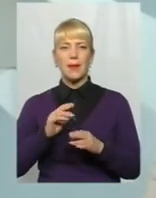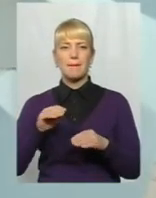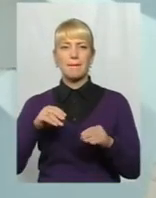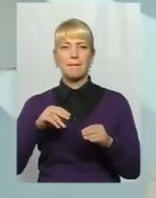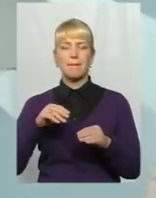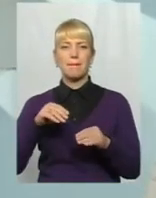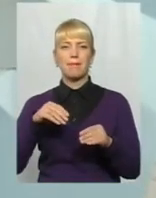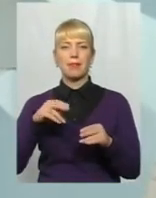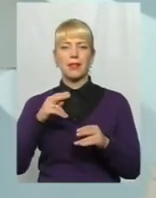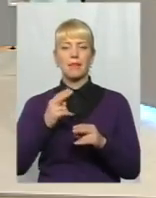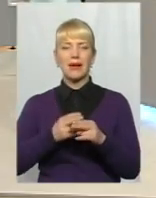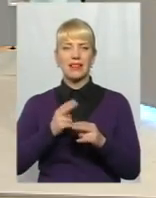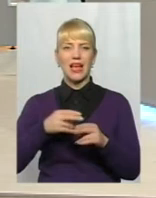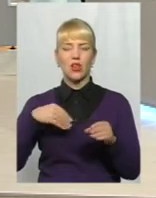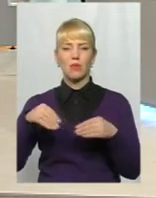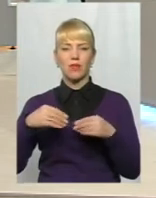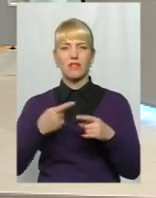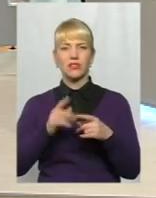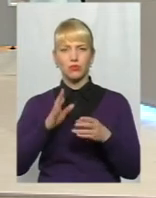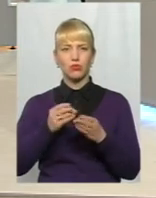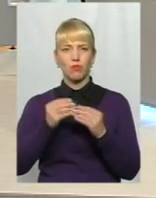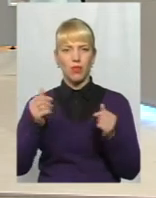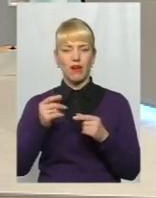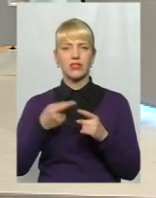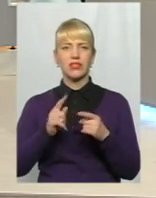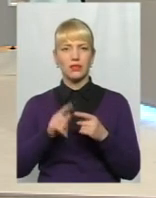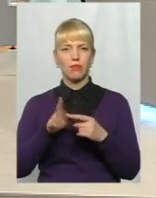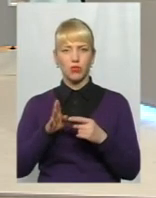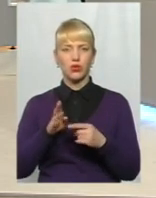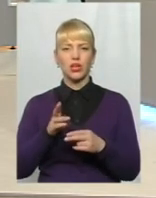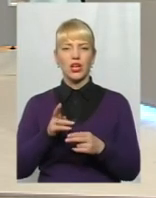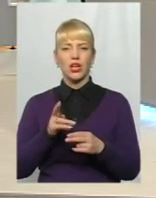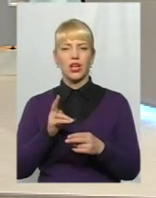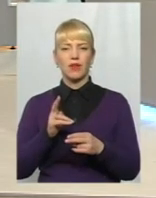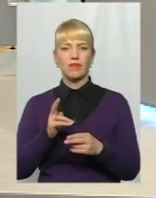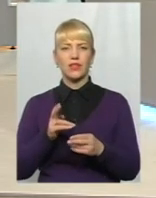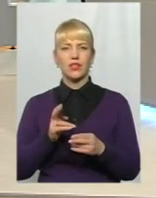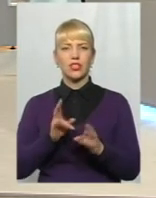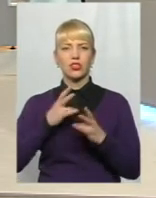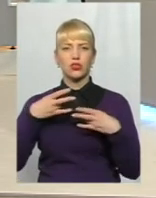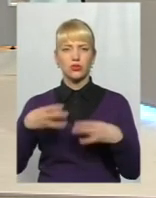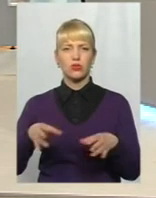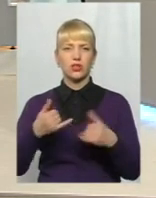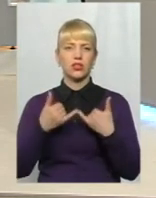металопластикових він. Чи вони будуть їх там плавити, чи це не буде шкодити повітрю у місті Хмельницькому?